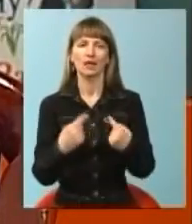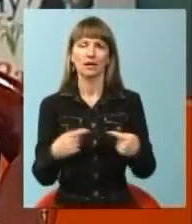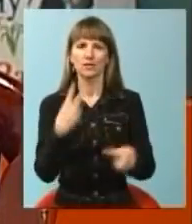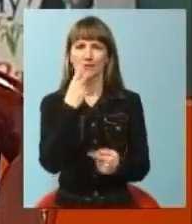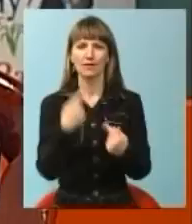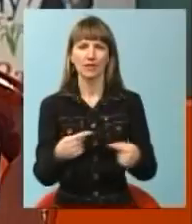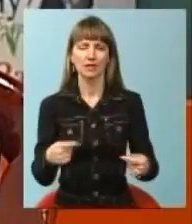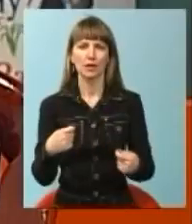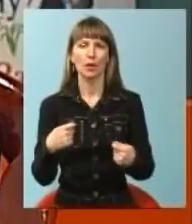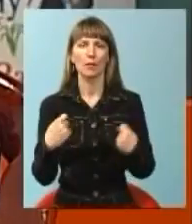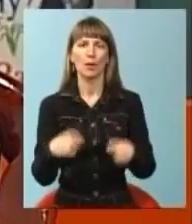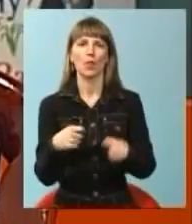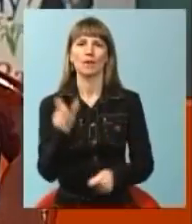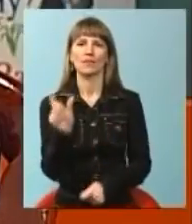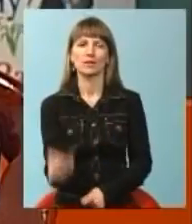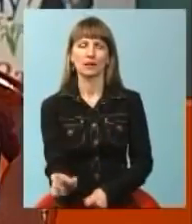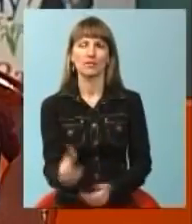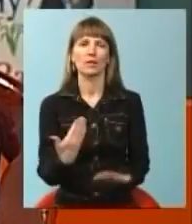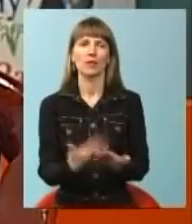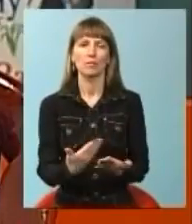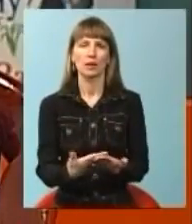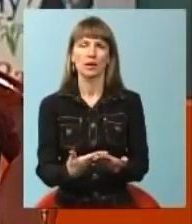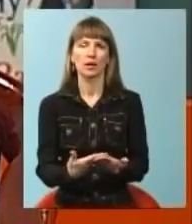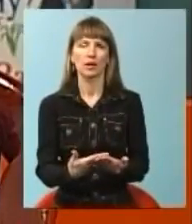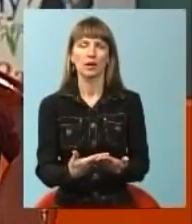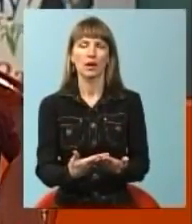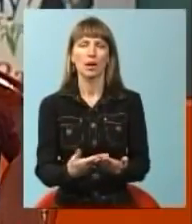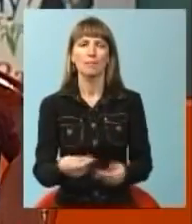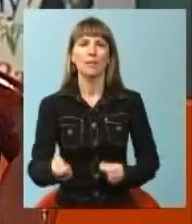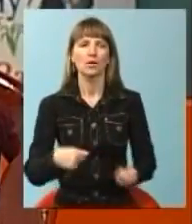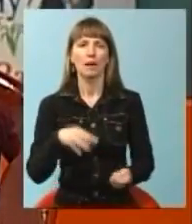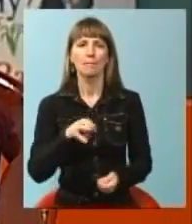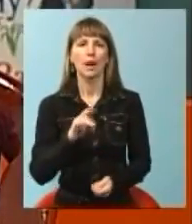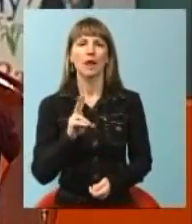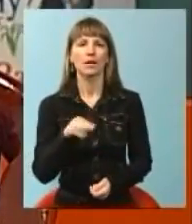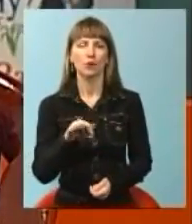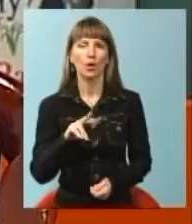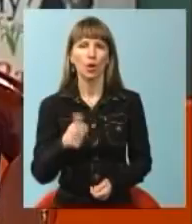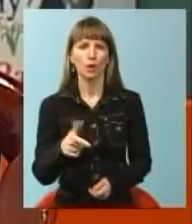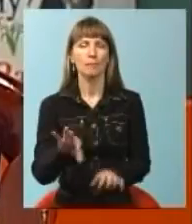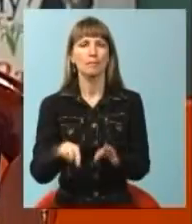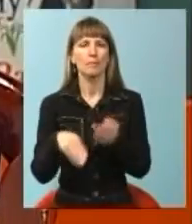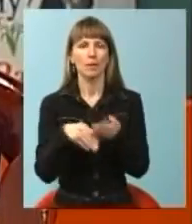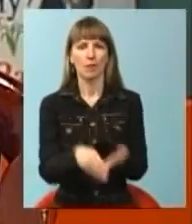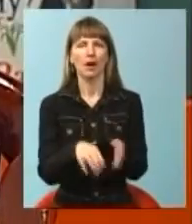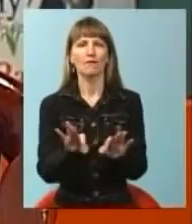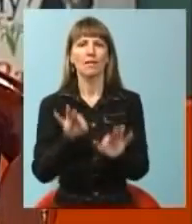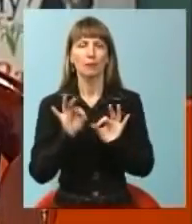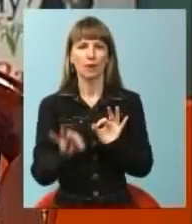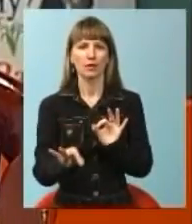види продавців. Наприклад, продавець-маркетолог. Він допомагає вибрати,